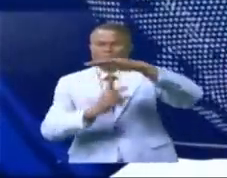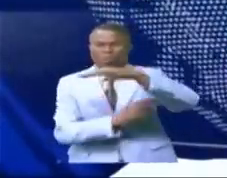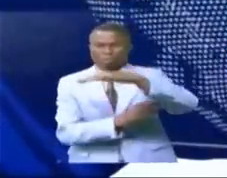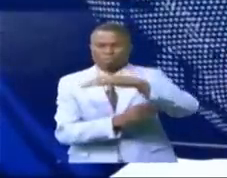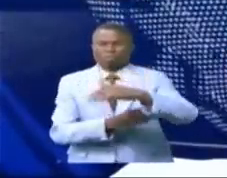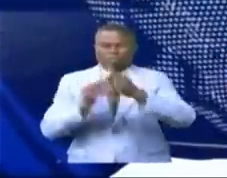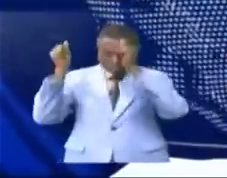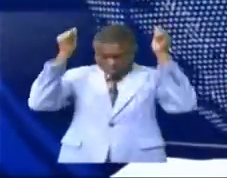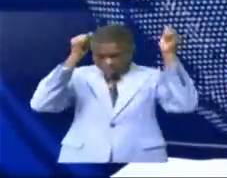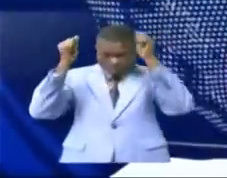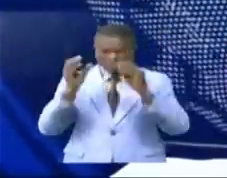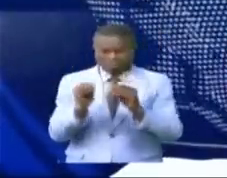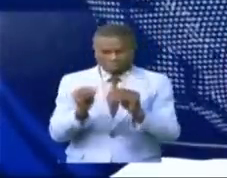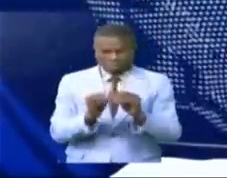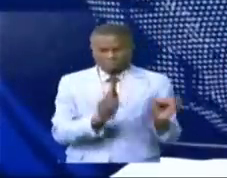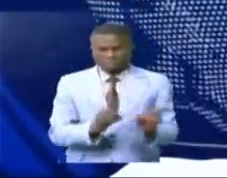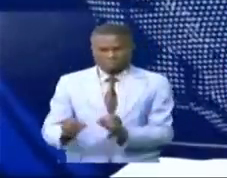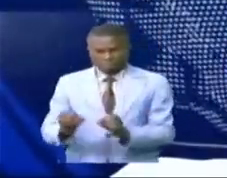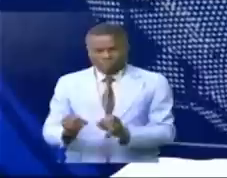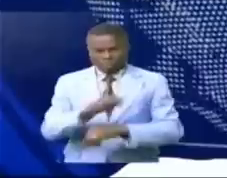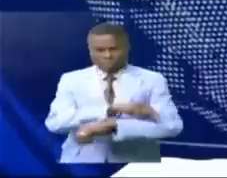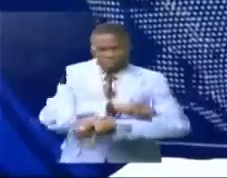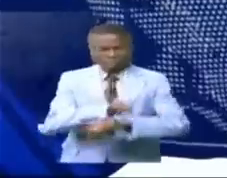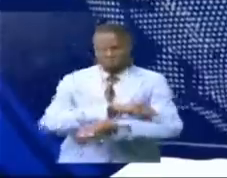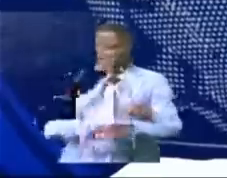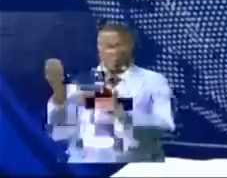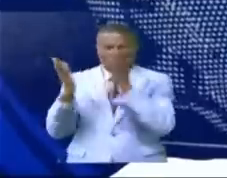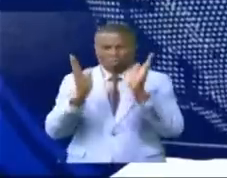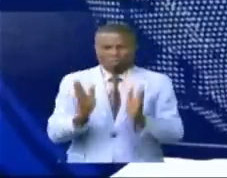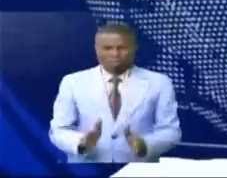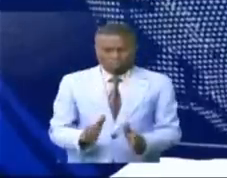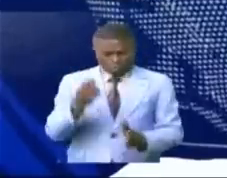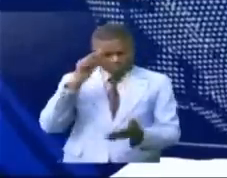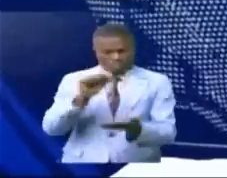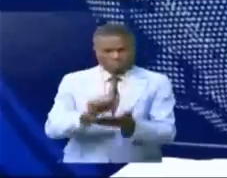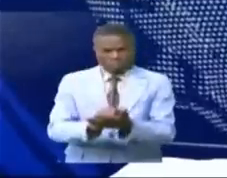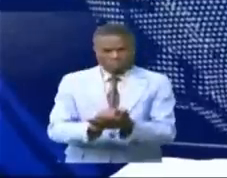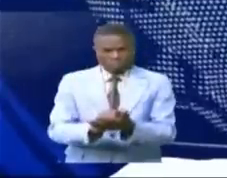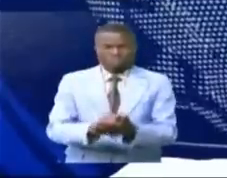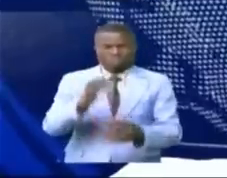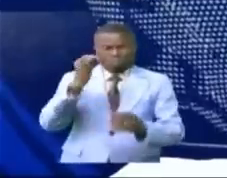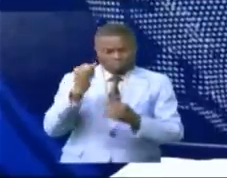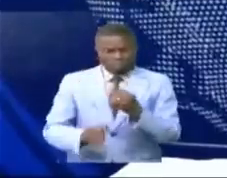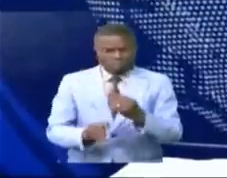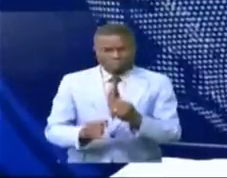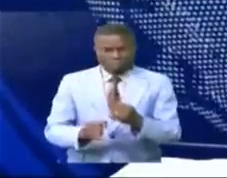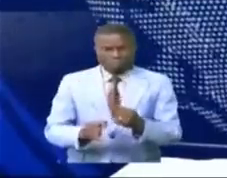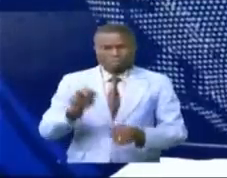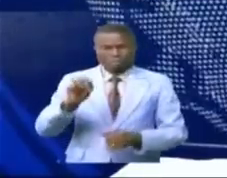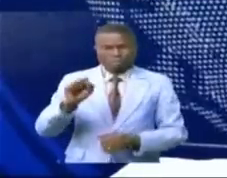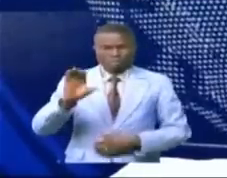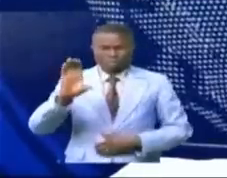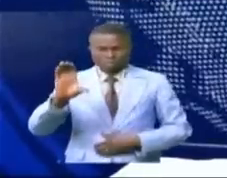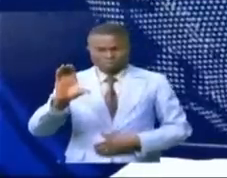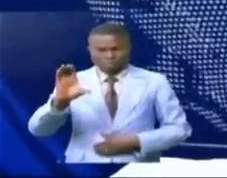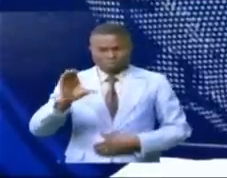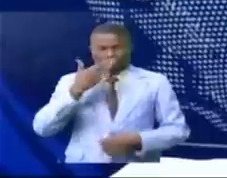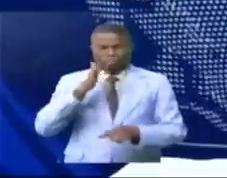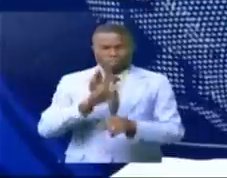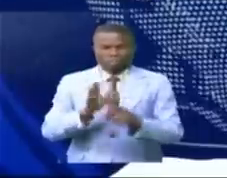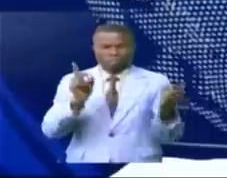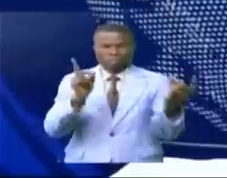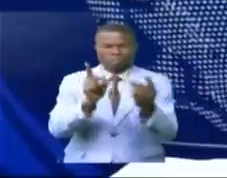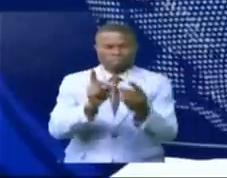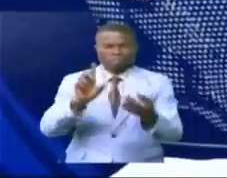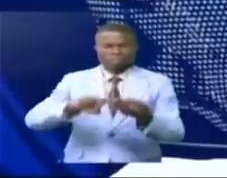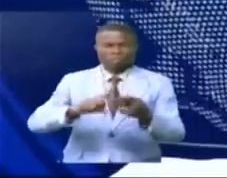Maluku. Une réunion a été organisée au ministère de Transport à ces sujets, à l'issue de laquelle Marc Ekila a promis de rencontrer